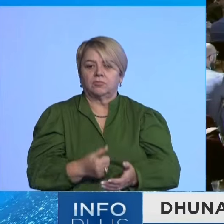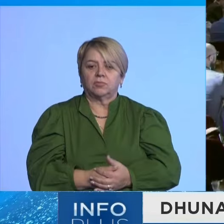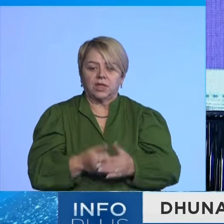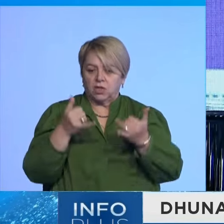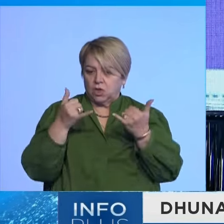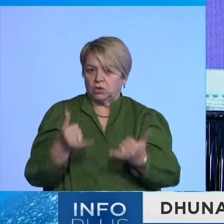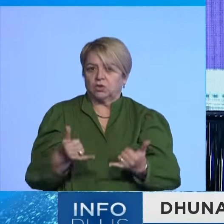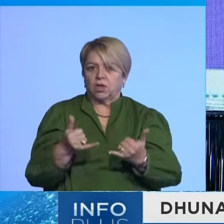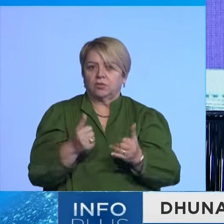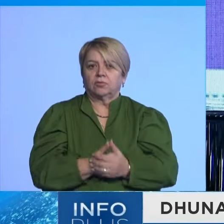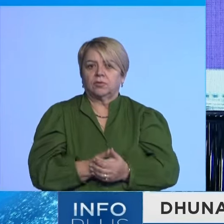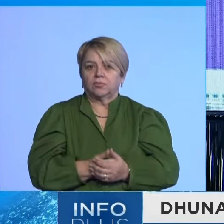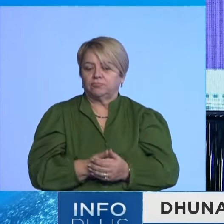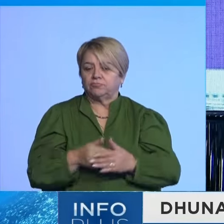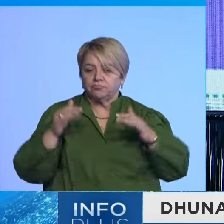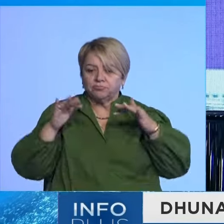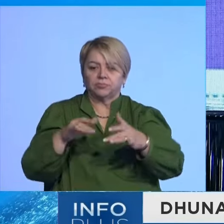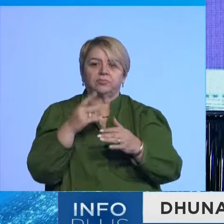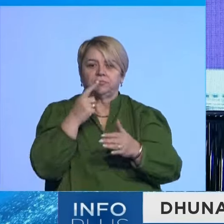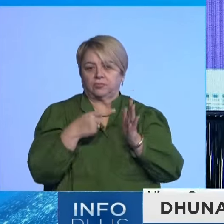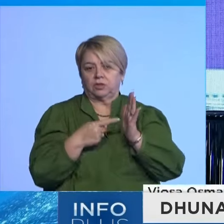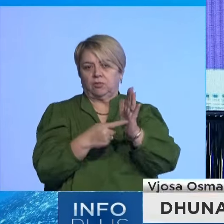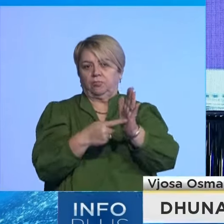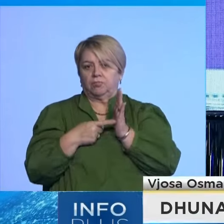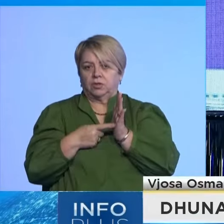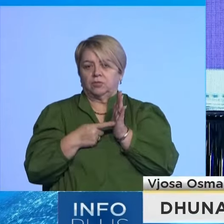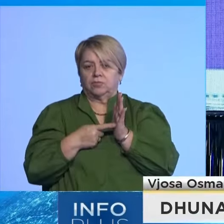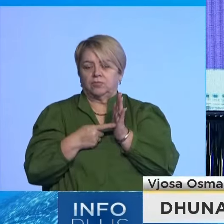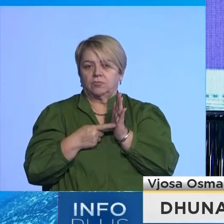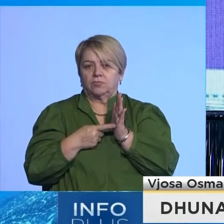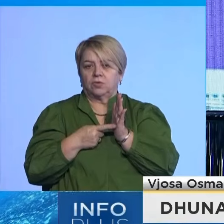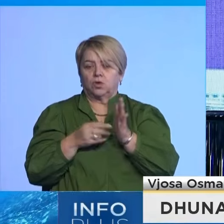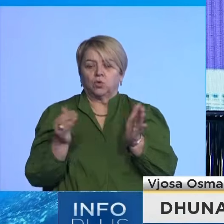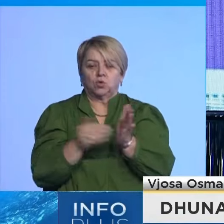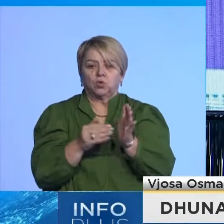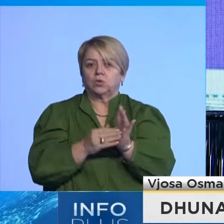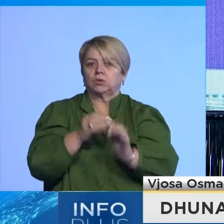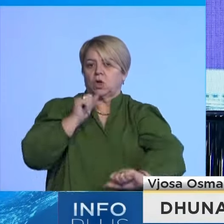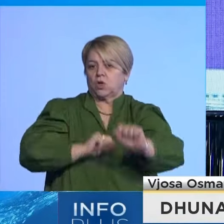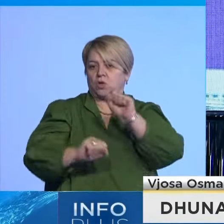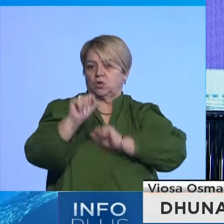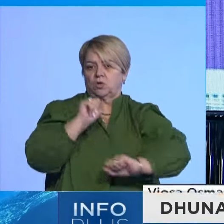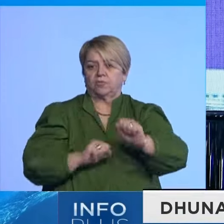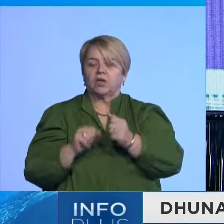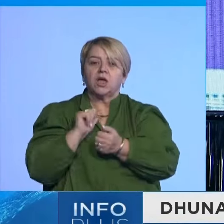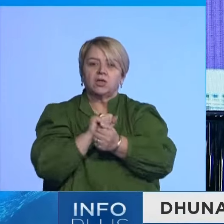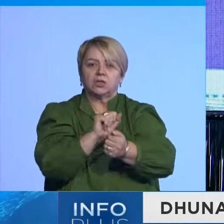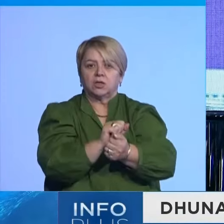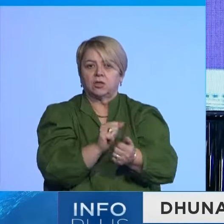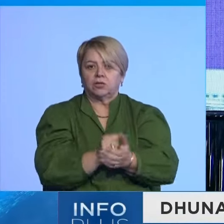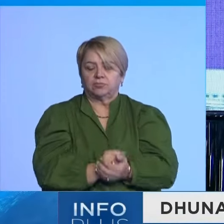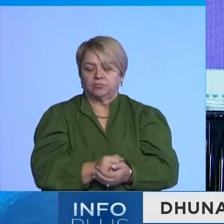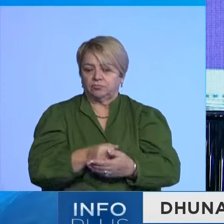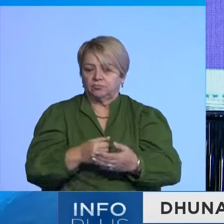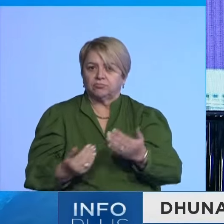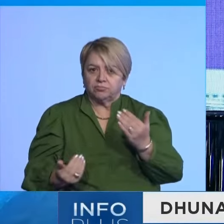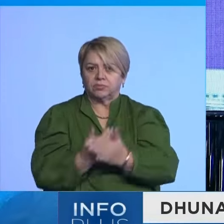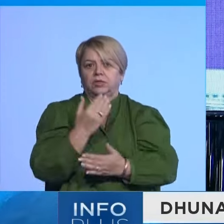sot, me pranin tuaj, ju po e dëshmoni se duhet të luftojmë që historia mos të